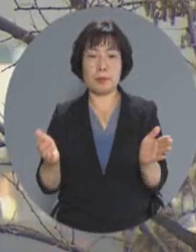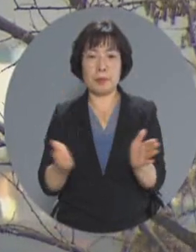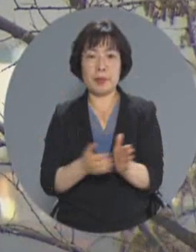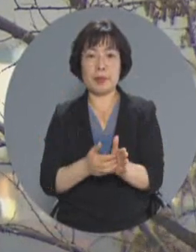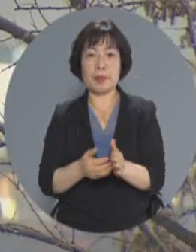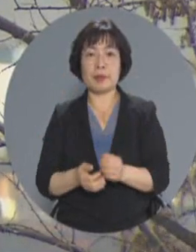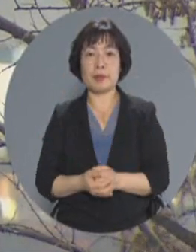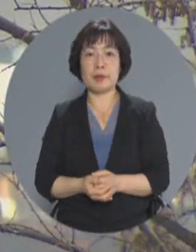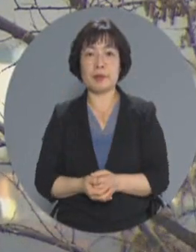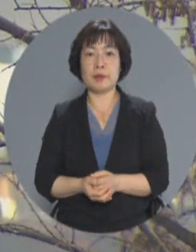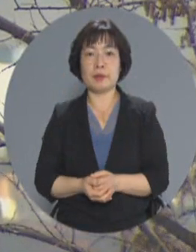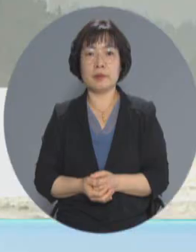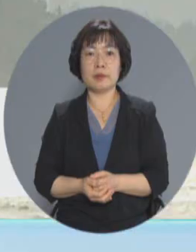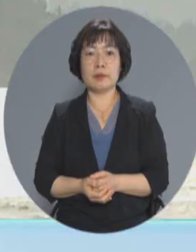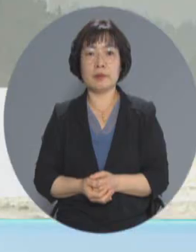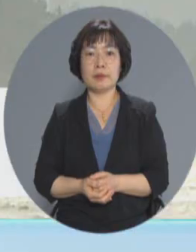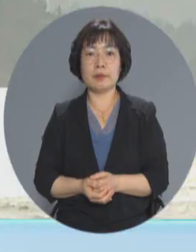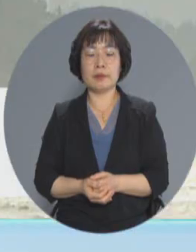날씨였습니다.